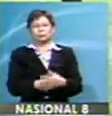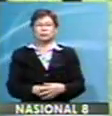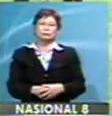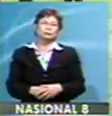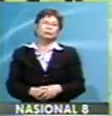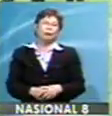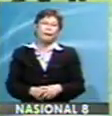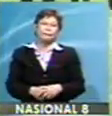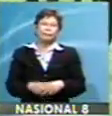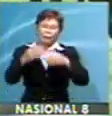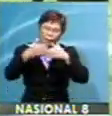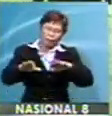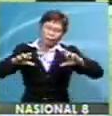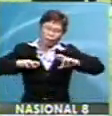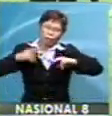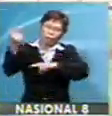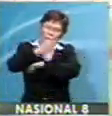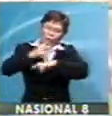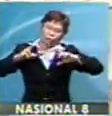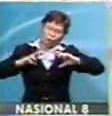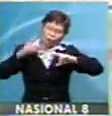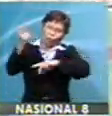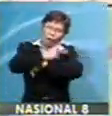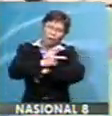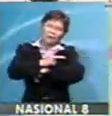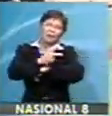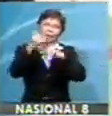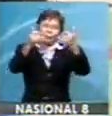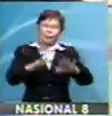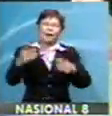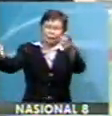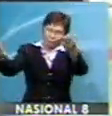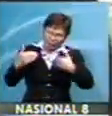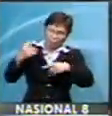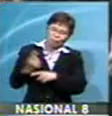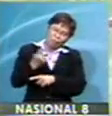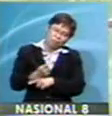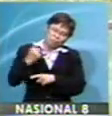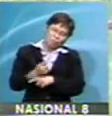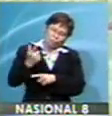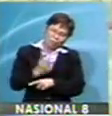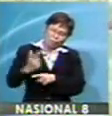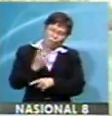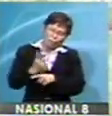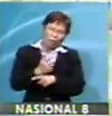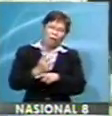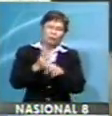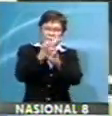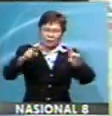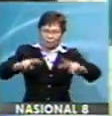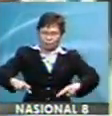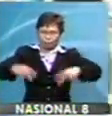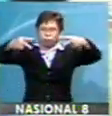lalu selepas rehat dua hari harimau Malaya kembali menjalani latihan untuk persediaan perlawanan separakhir pertama